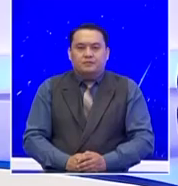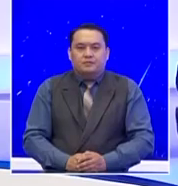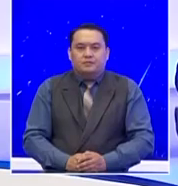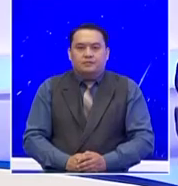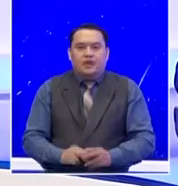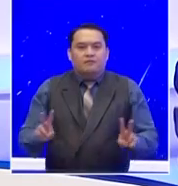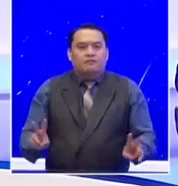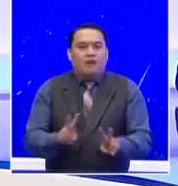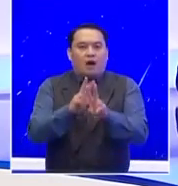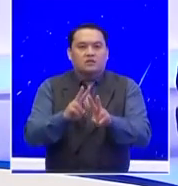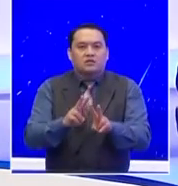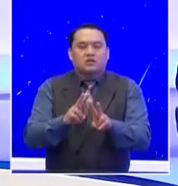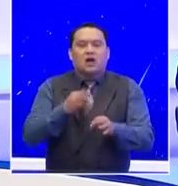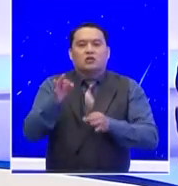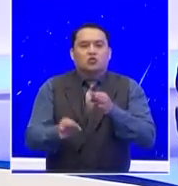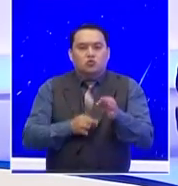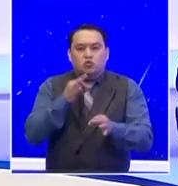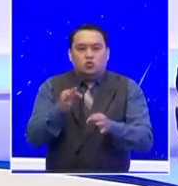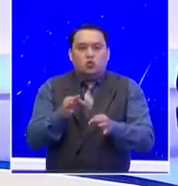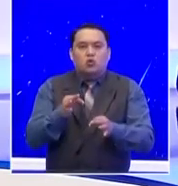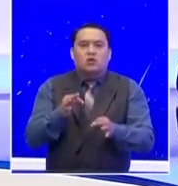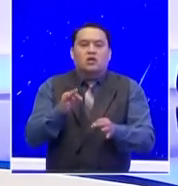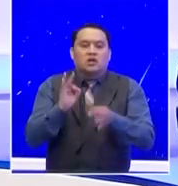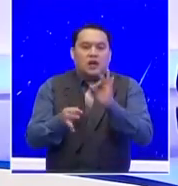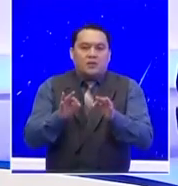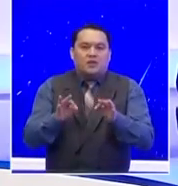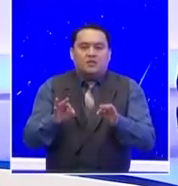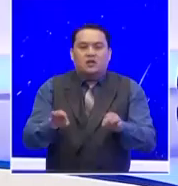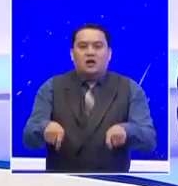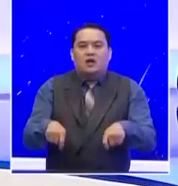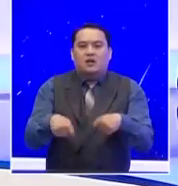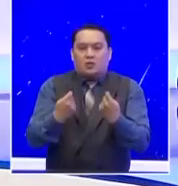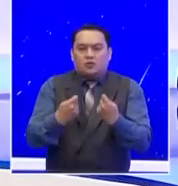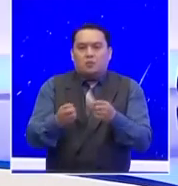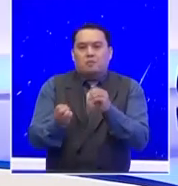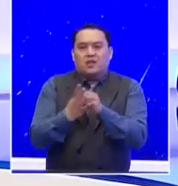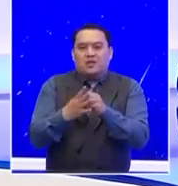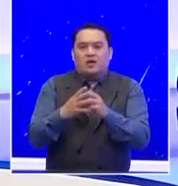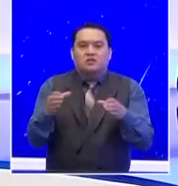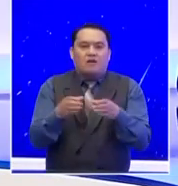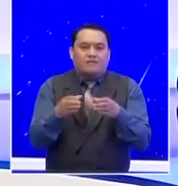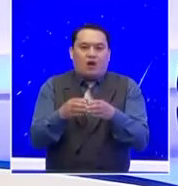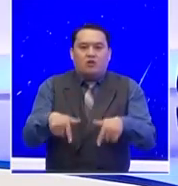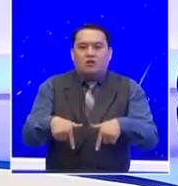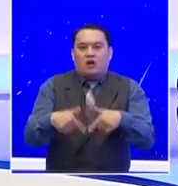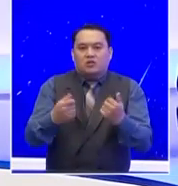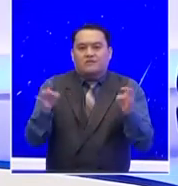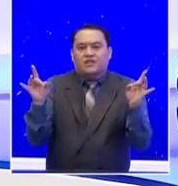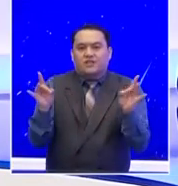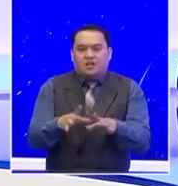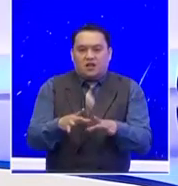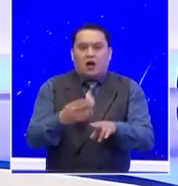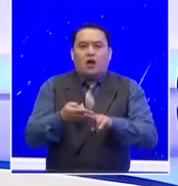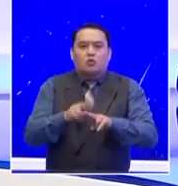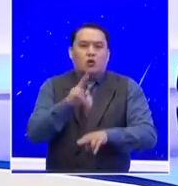В Нур-Султане за сутки за нарушение санитарных норм закрыли 15 объектов. В их числе стройкомпании, гостиница и рестораны,